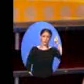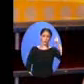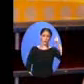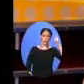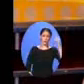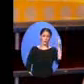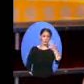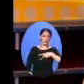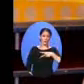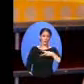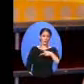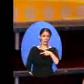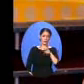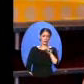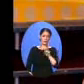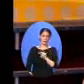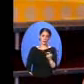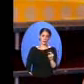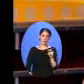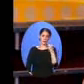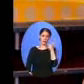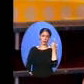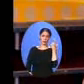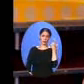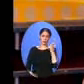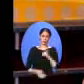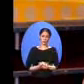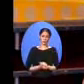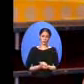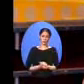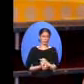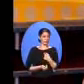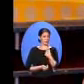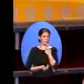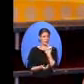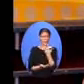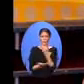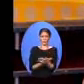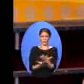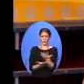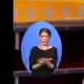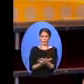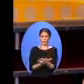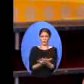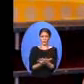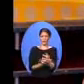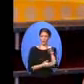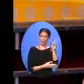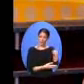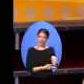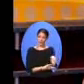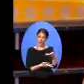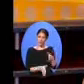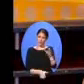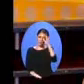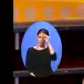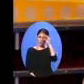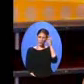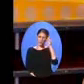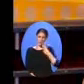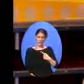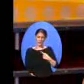שיבינו את הנושא הזה. אני מודה ומתוודה, כשרן אמר את מה שהוא